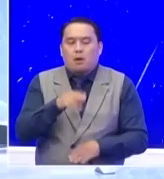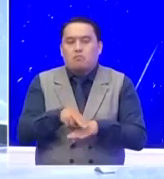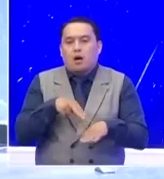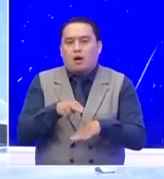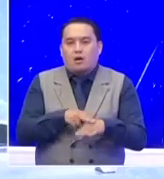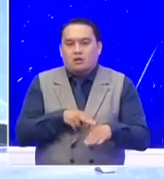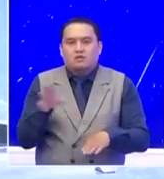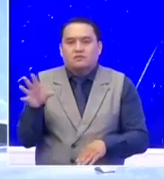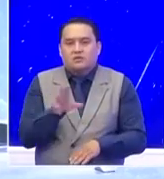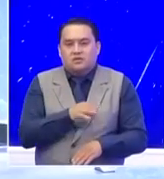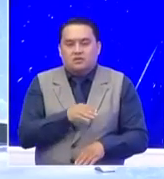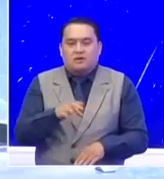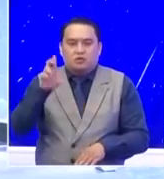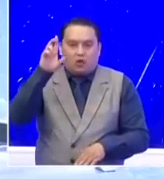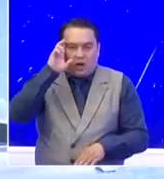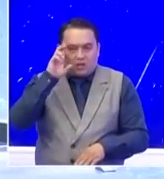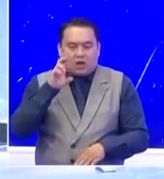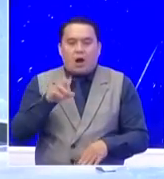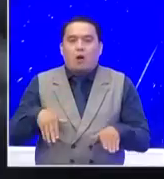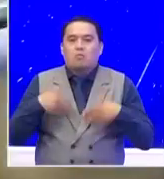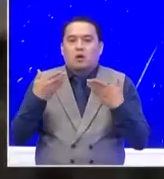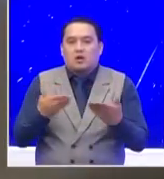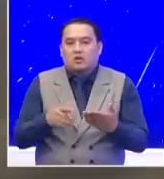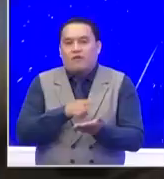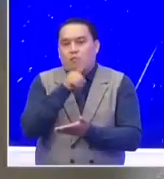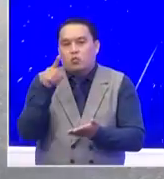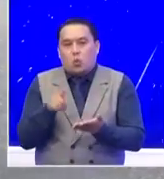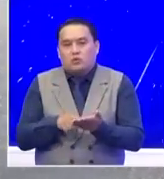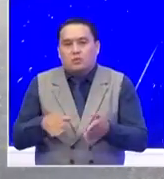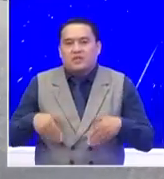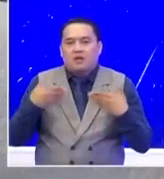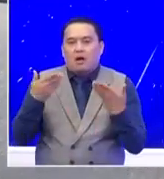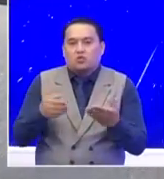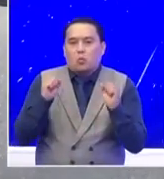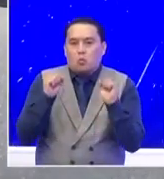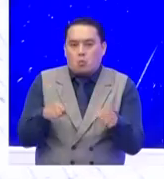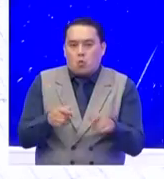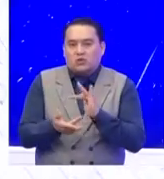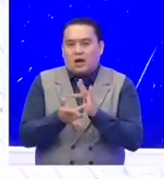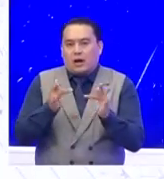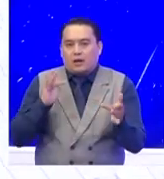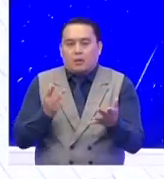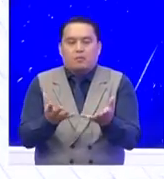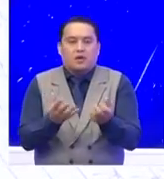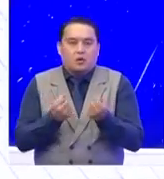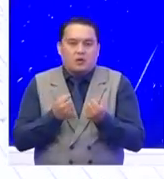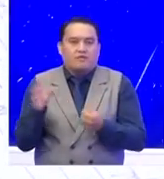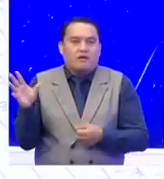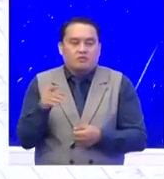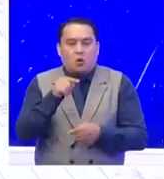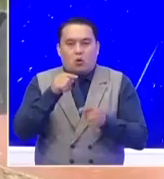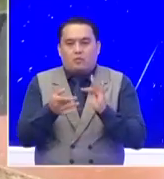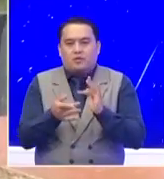стала доступнее для граждан страны. Теперь обратиться со своими вопросами и предложениями можно благодаря онлайн-приемной, открытой во всех